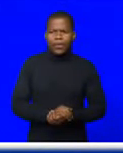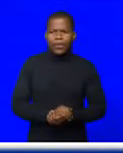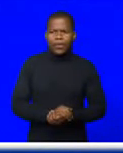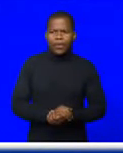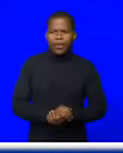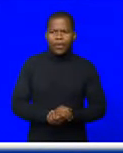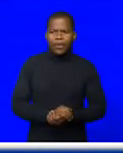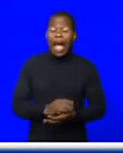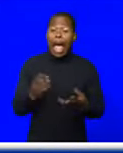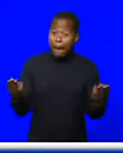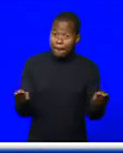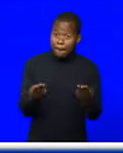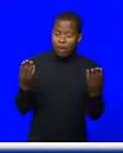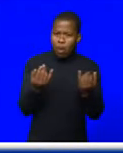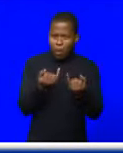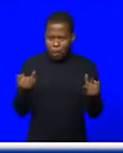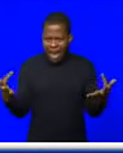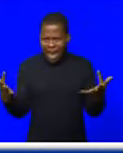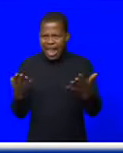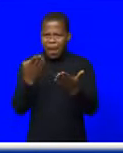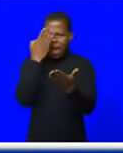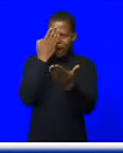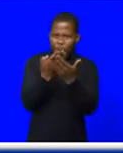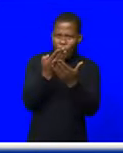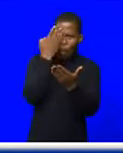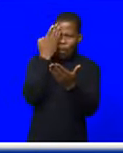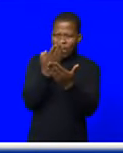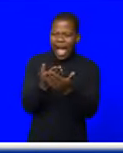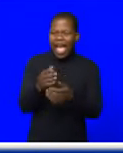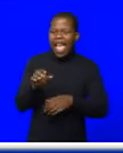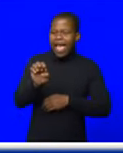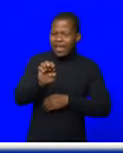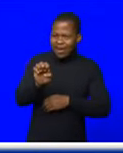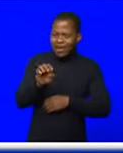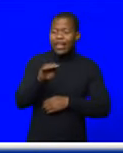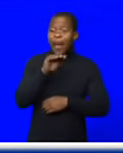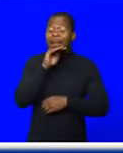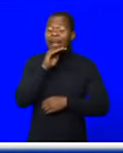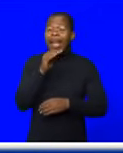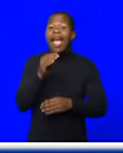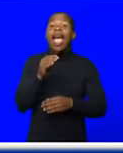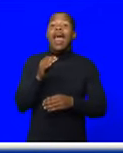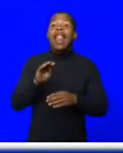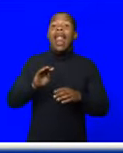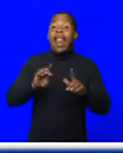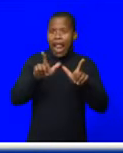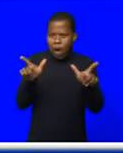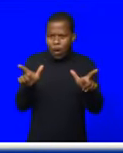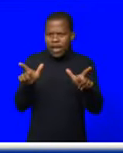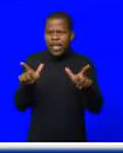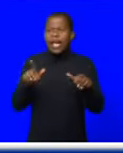labanengi bathi bangafunda singisi lesincane bese balibukela phansi lolulwimi